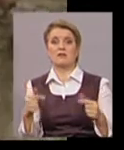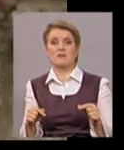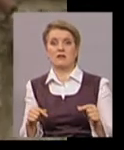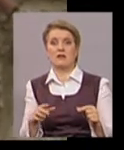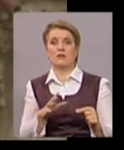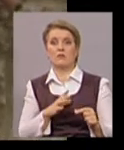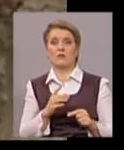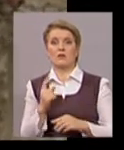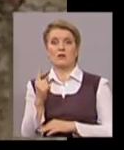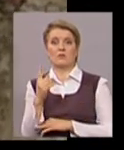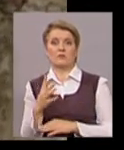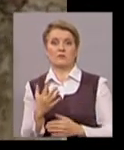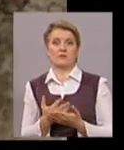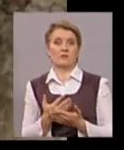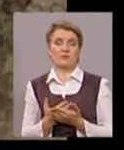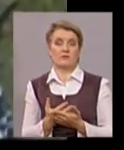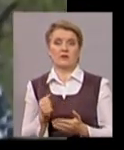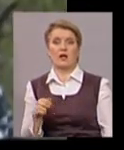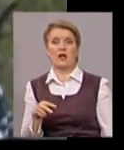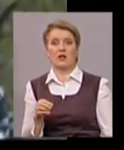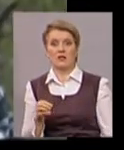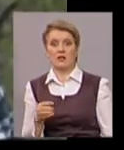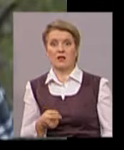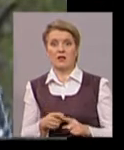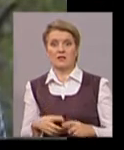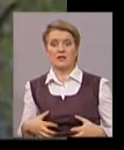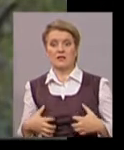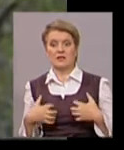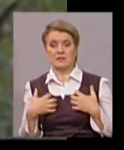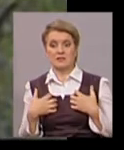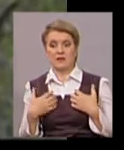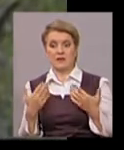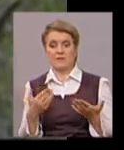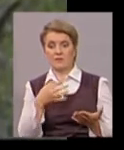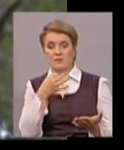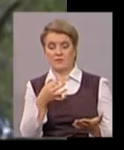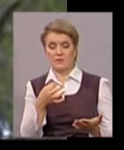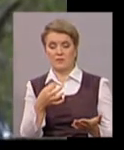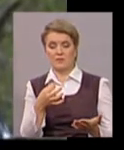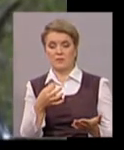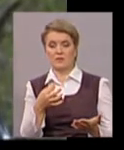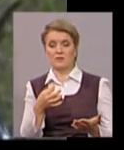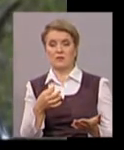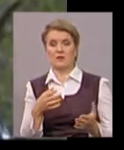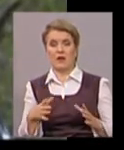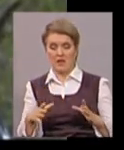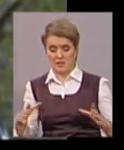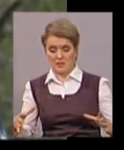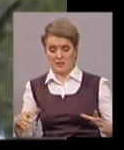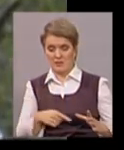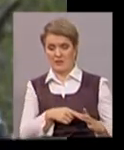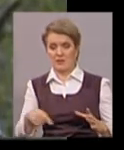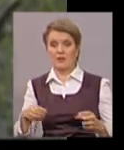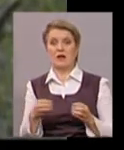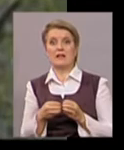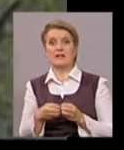пускові приблизно. Але це страхіття. Справа в тому, що ця сама пускова – це приблизно діаметр 10